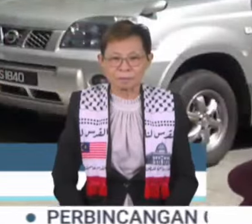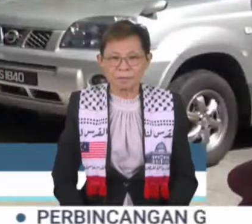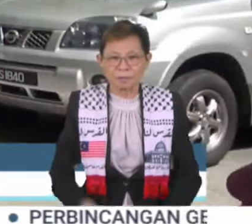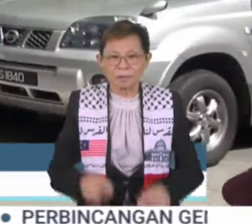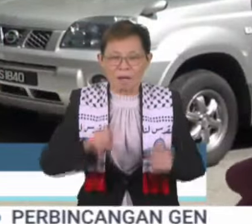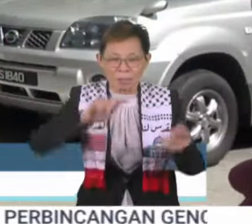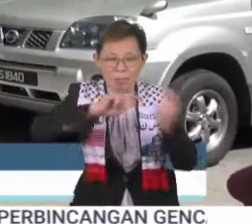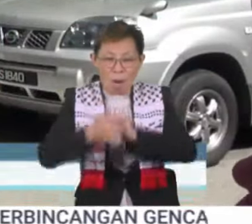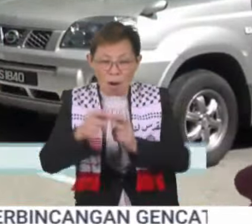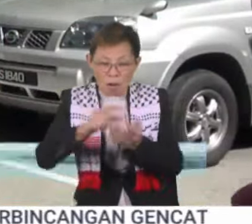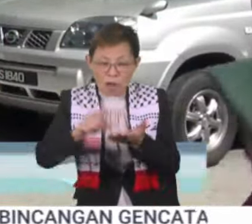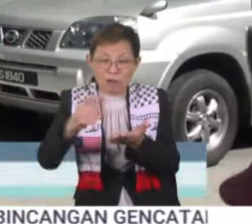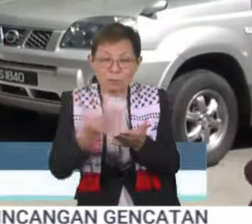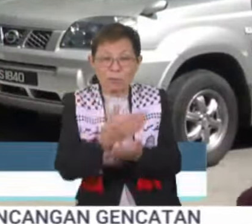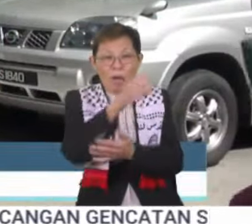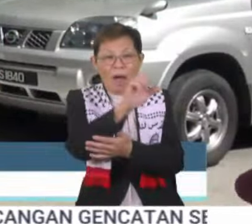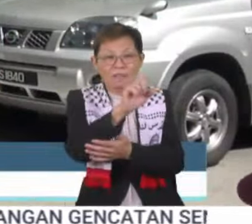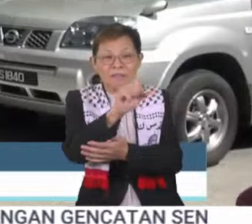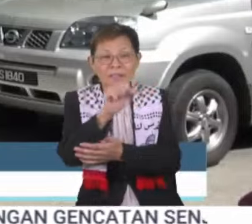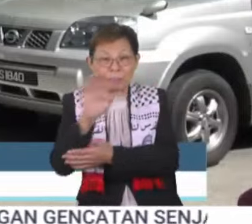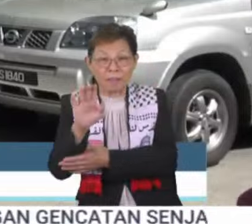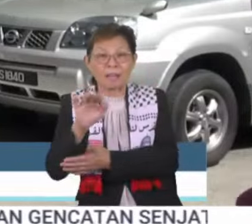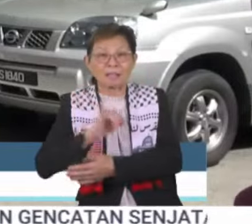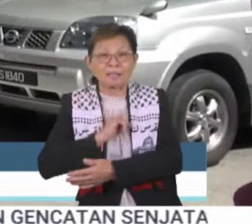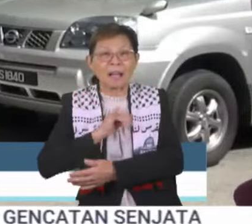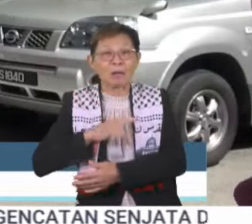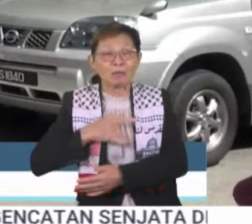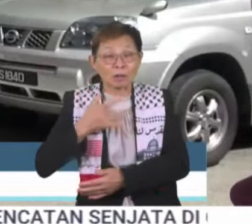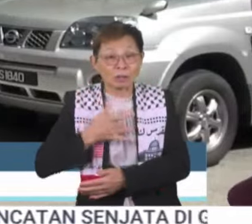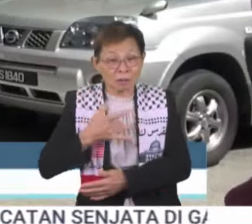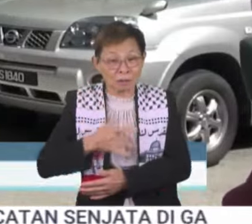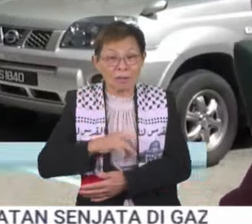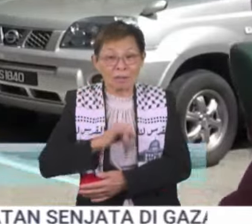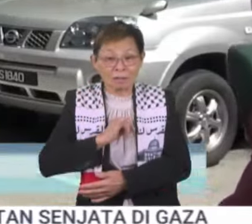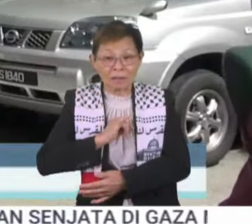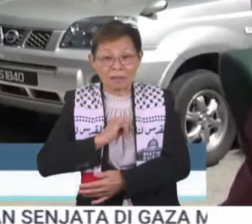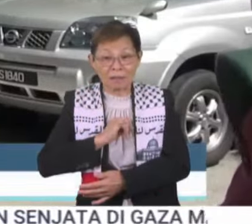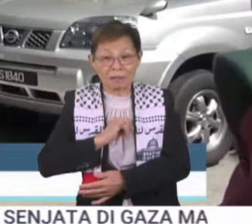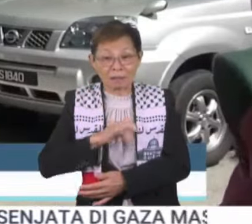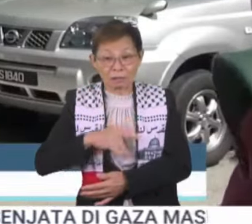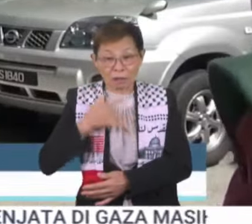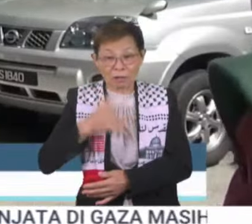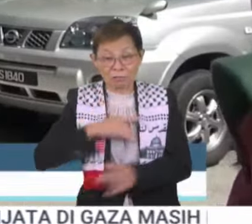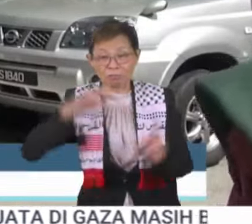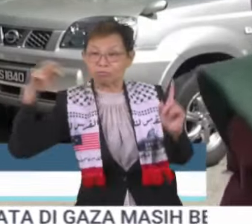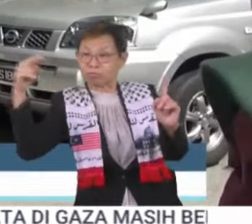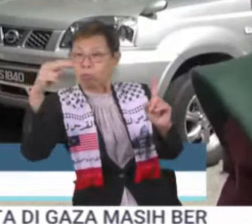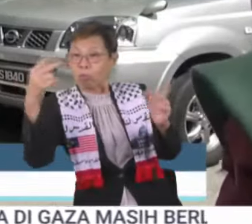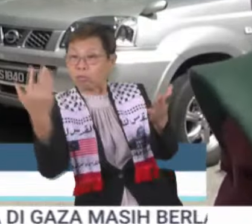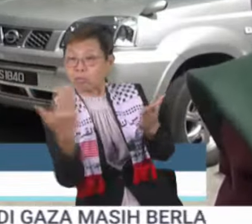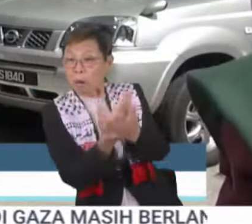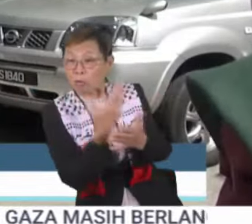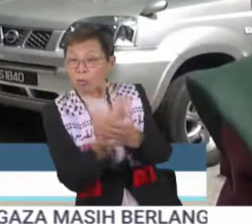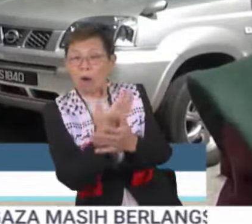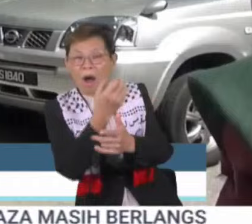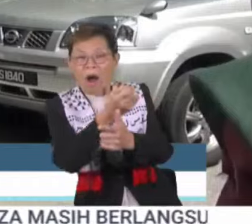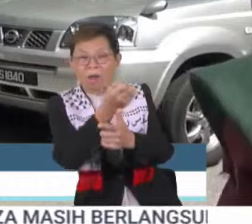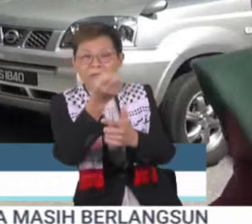Pelarasan gaji terbaru melalui SSPA ini, saya rasa ia memberi satu dimensi yang baru